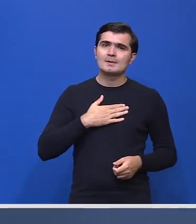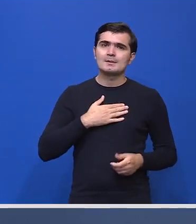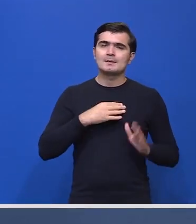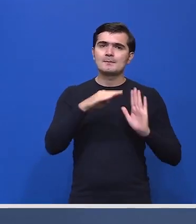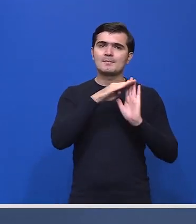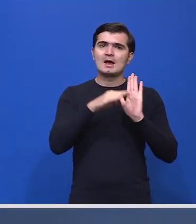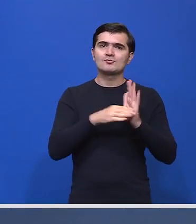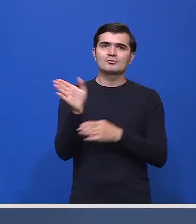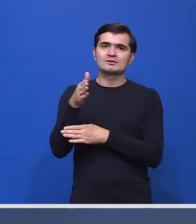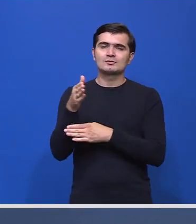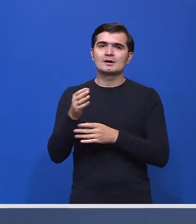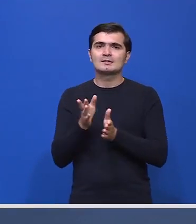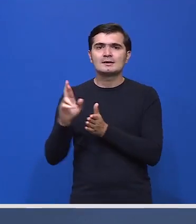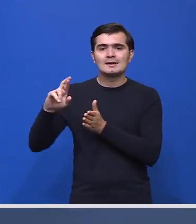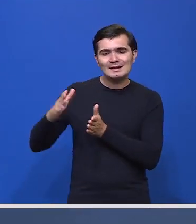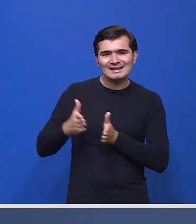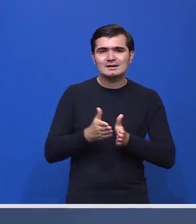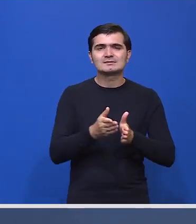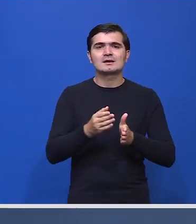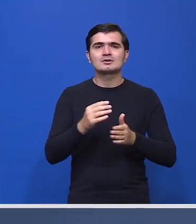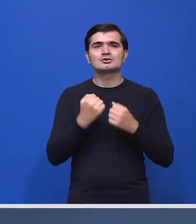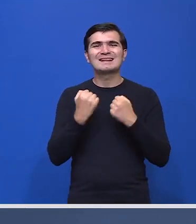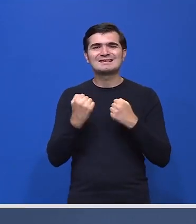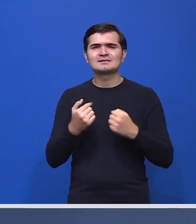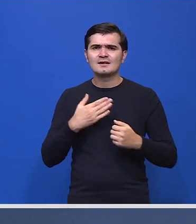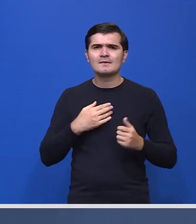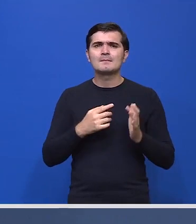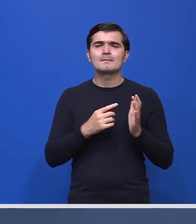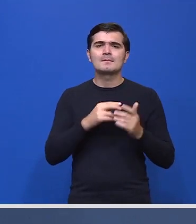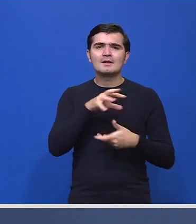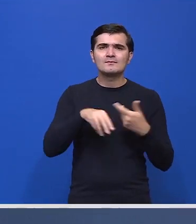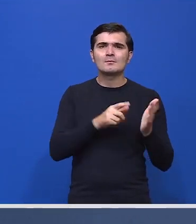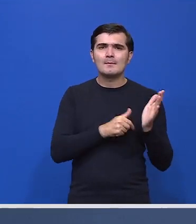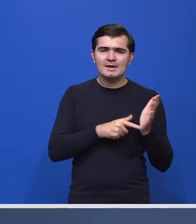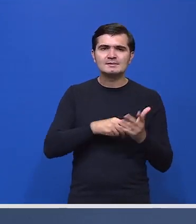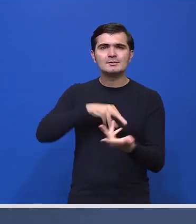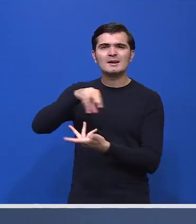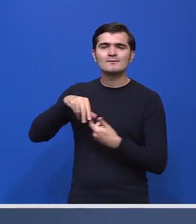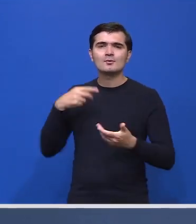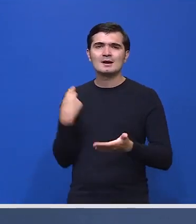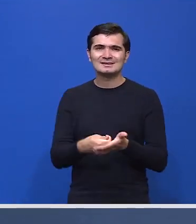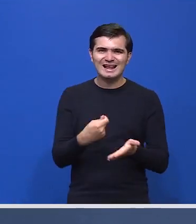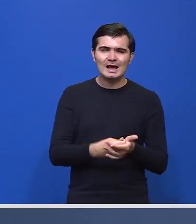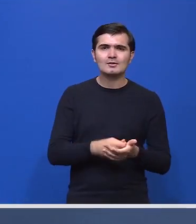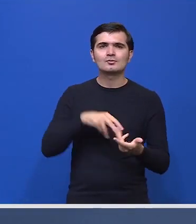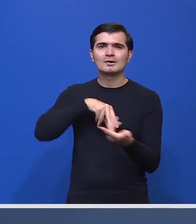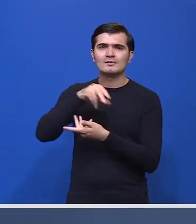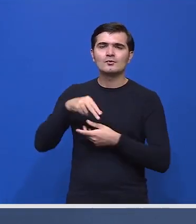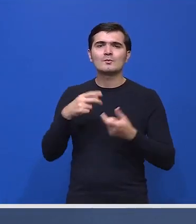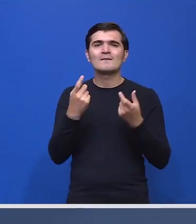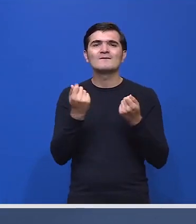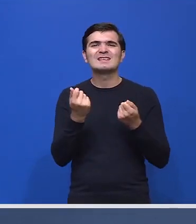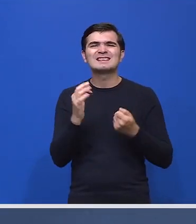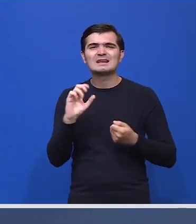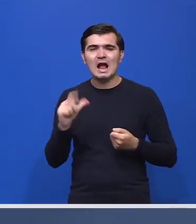Redresare și Reziliență reforma pensiilor, avem reforma salariilor, avem reforma fiscală